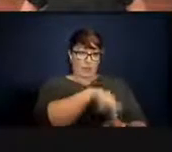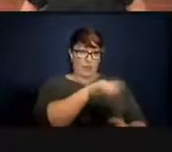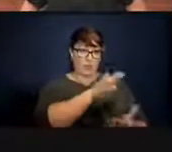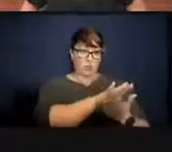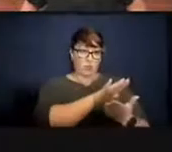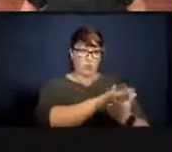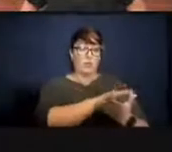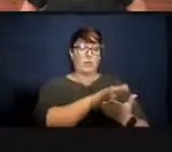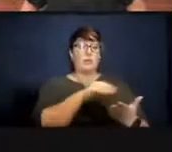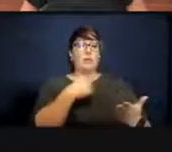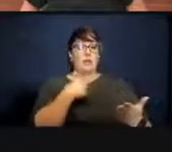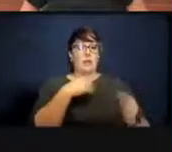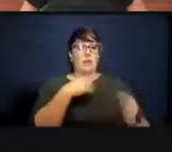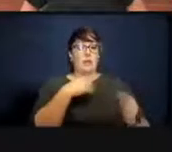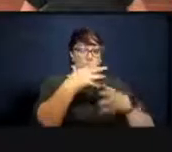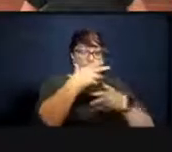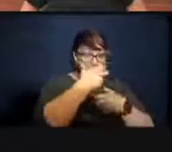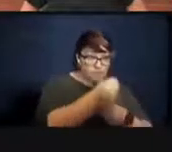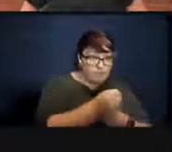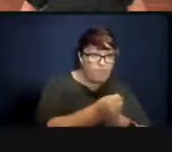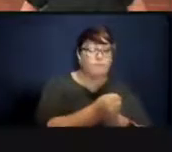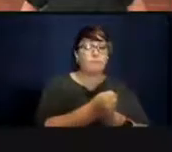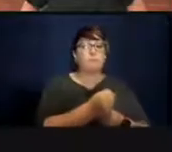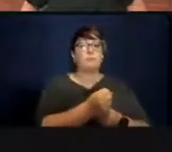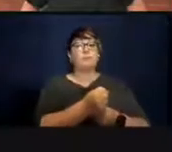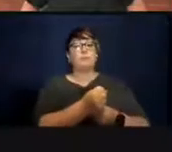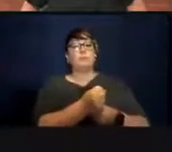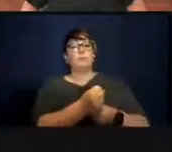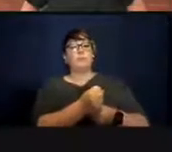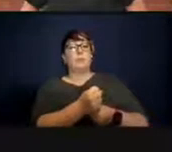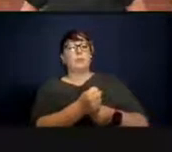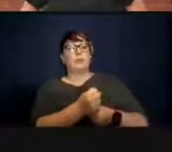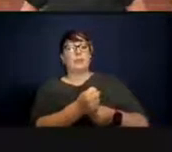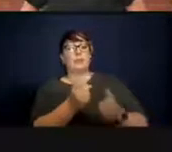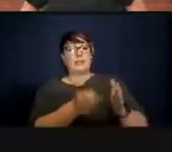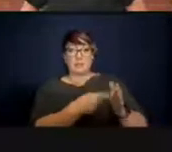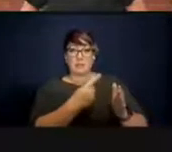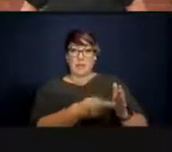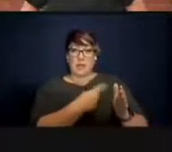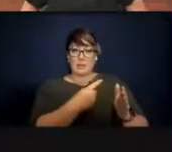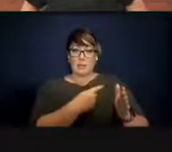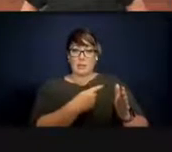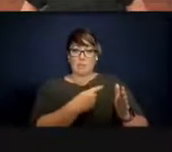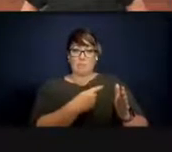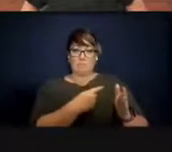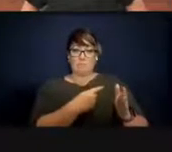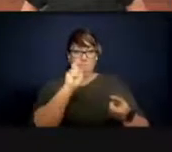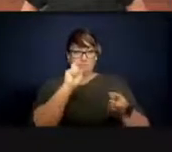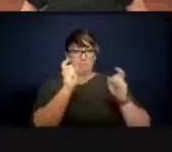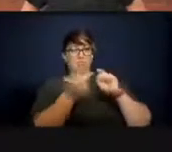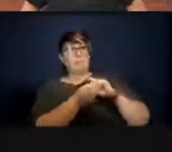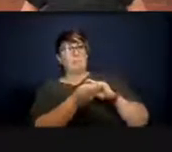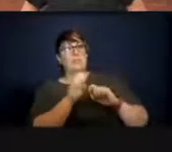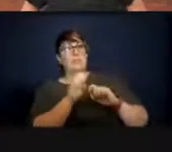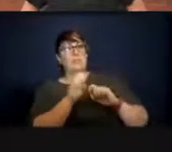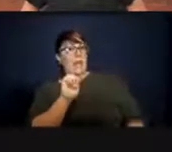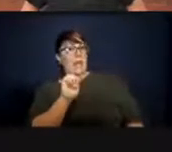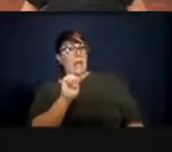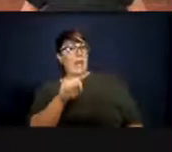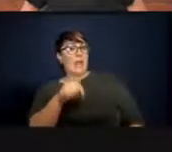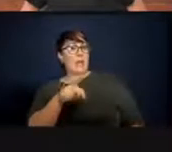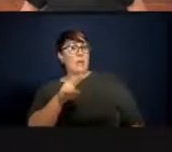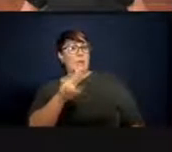kushirikishwa katika masuala ya kikazi ambayo anashughulikiwa na shule hiyo ambayo amekuja, lakini kwa njia